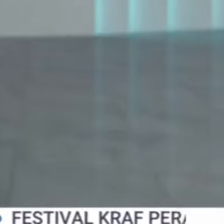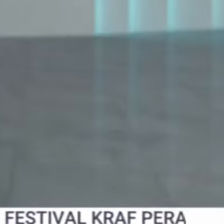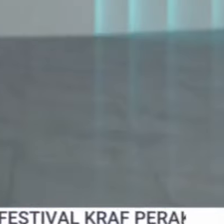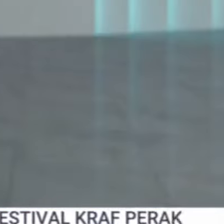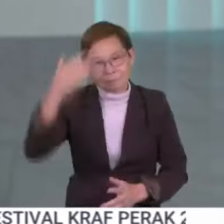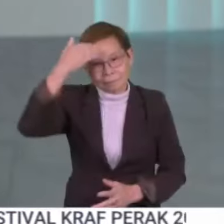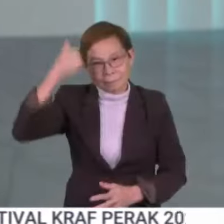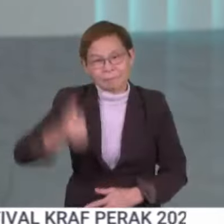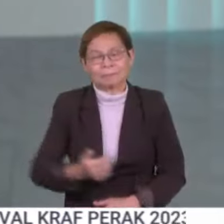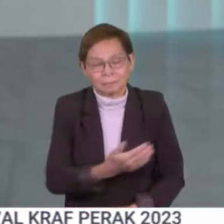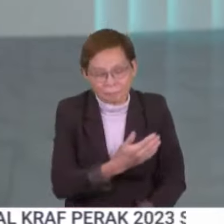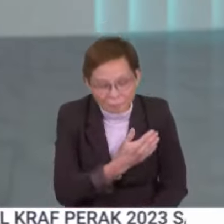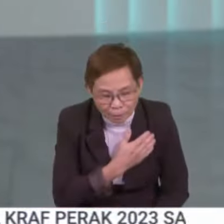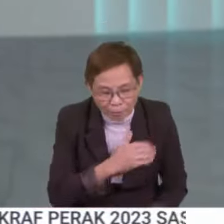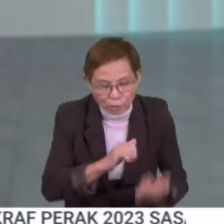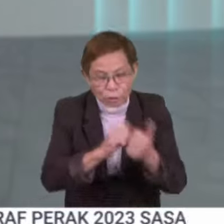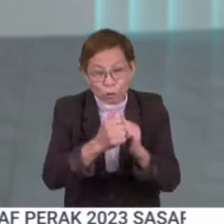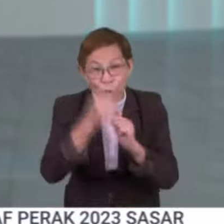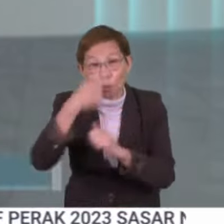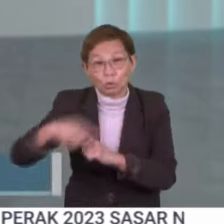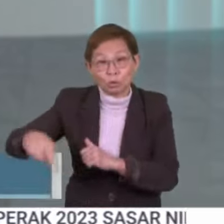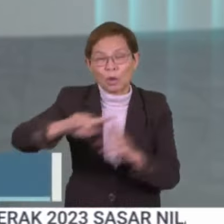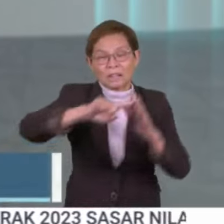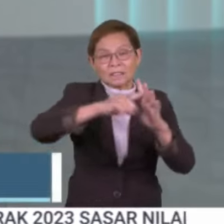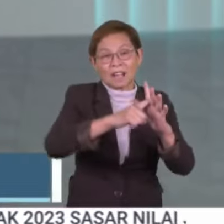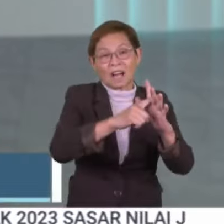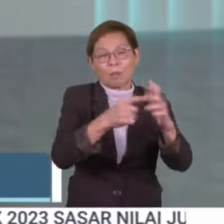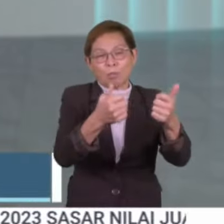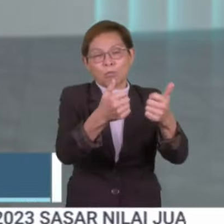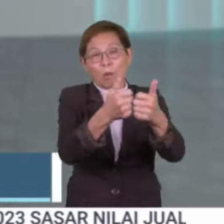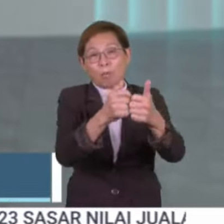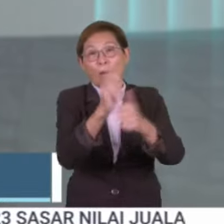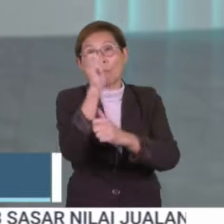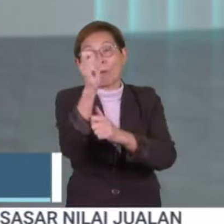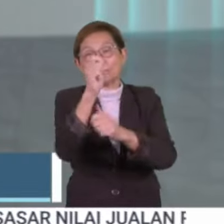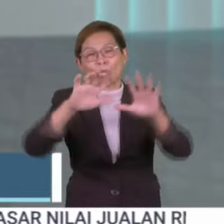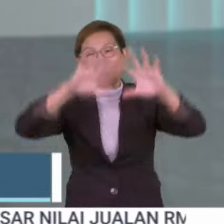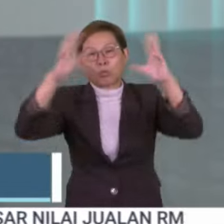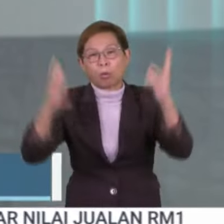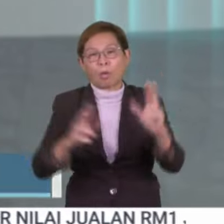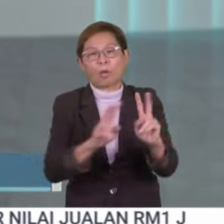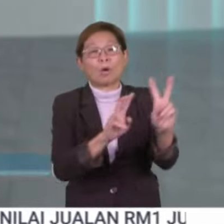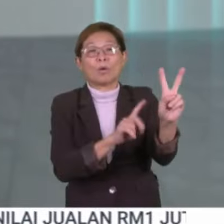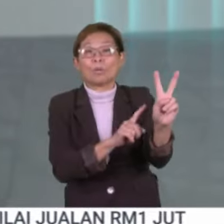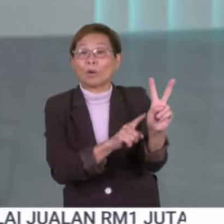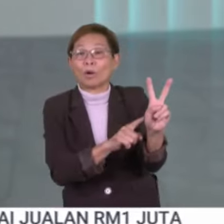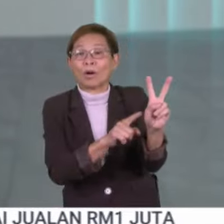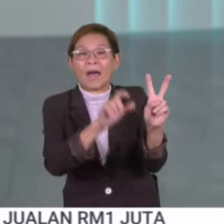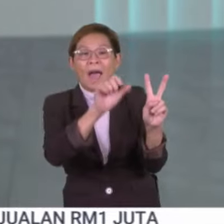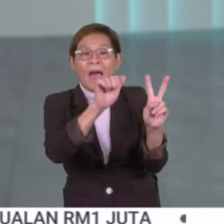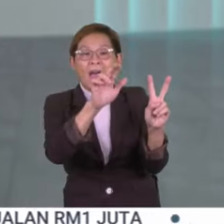Assalamualaikum dan salam syukur untuk semua ketemu lagi utama